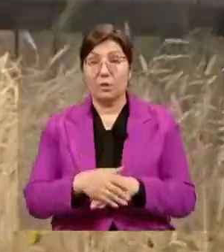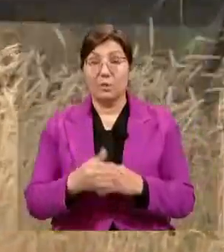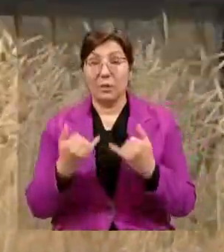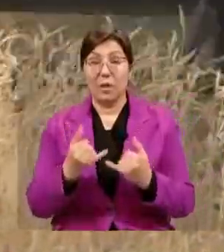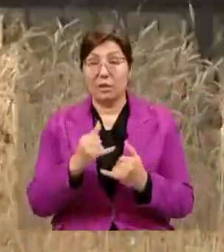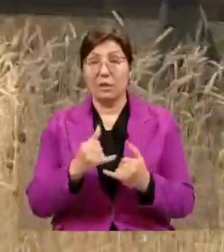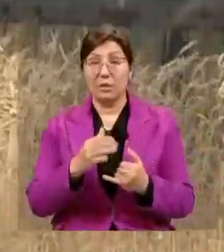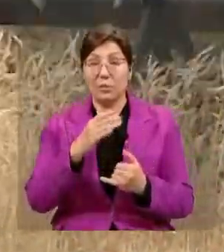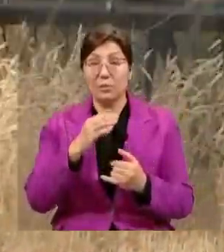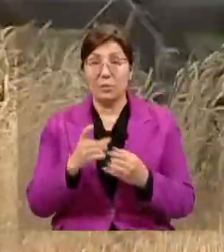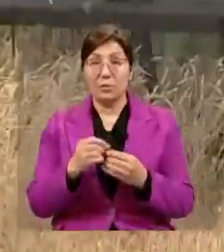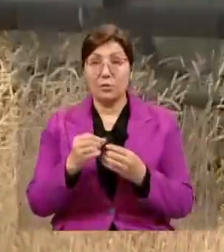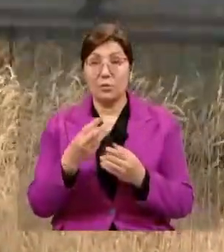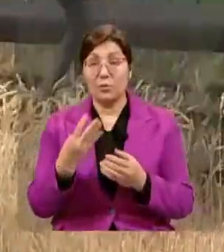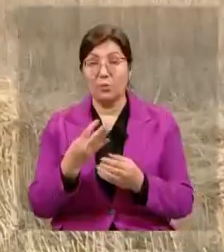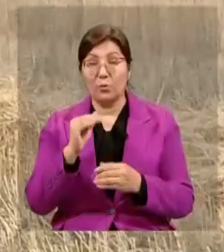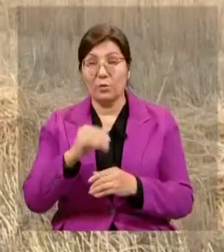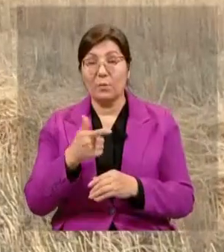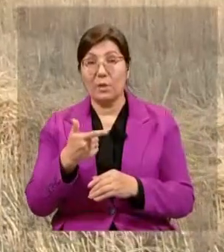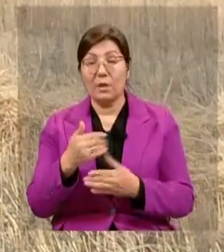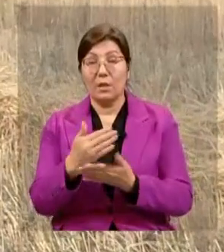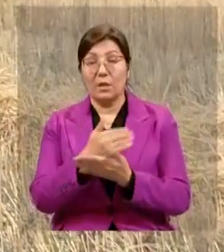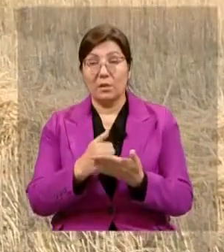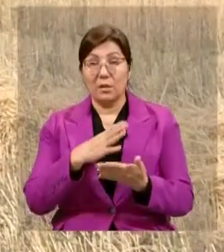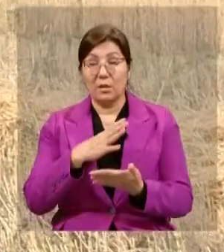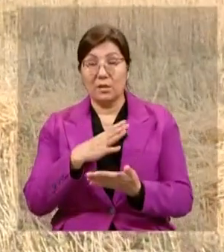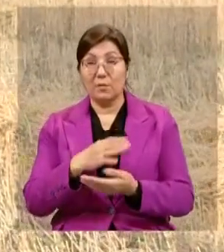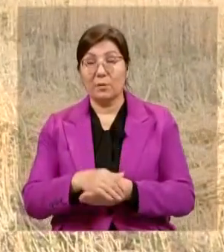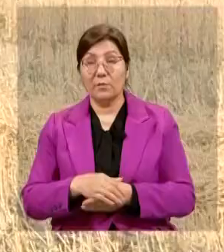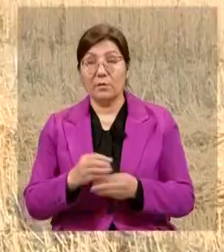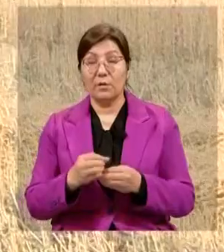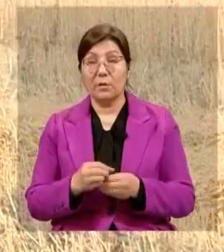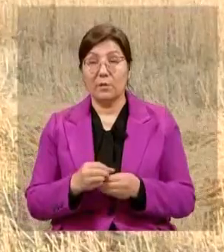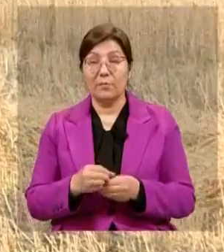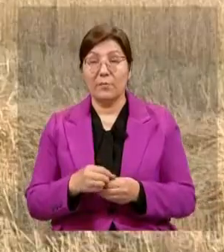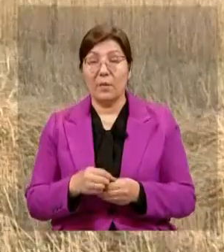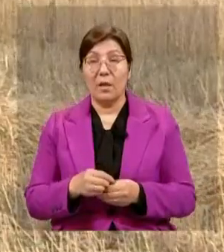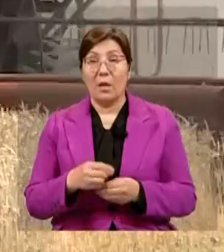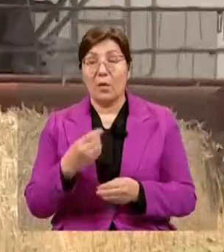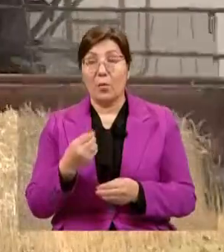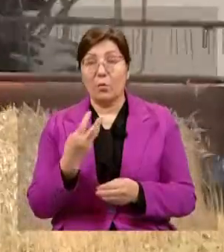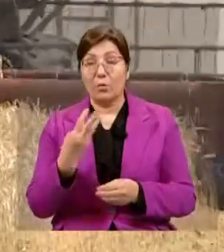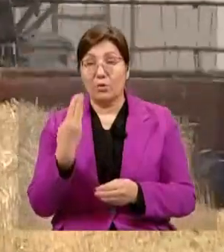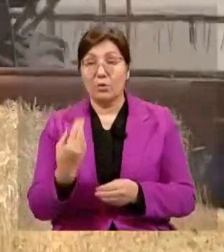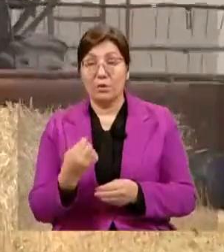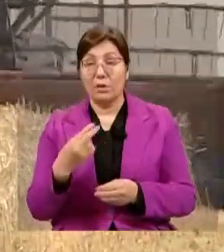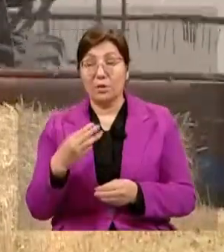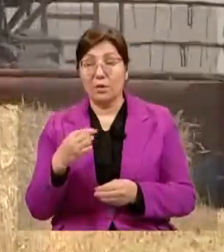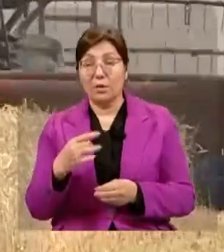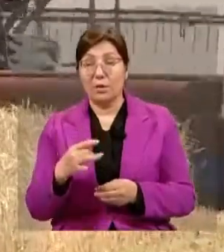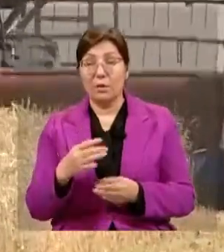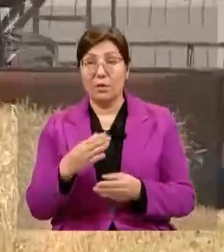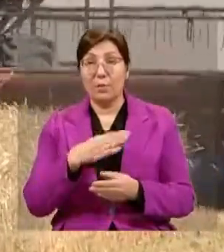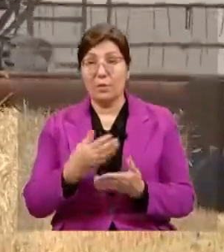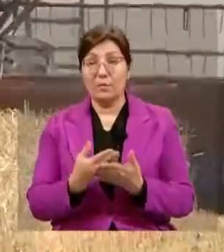Қазірдің өзінде 319 мың гектар алқабы орылып, орташа өнімділік шамамен 13 центнерді құрап отыр. Айта кетейік, биыл облыстың егін